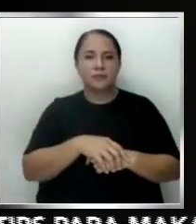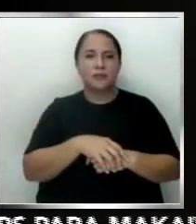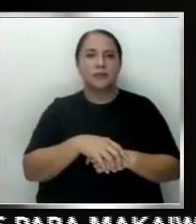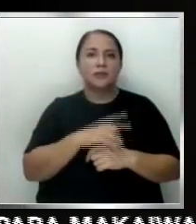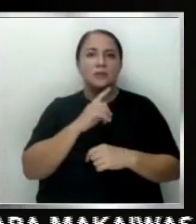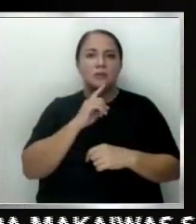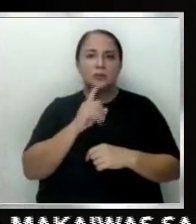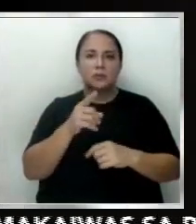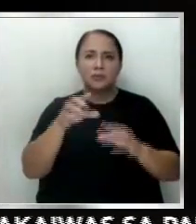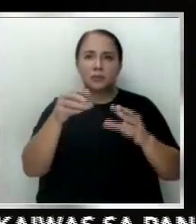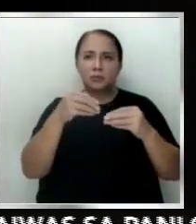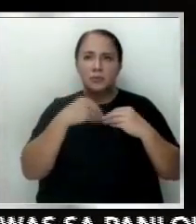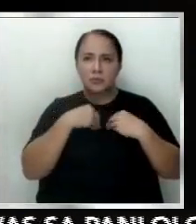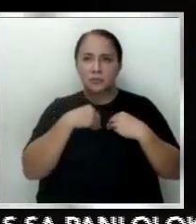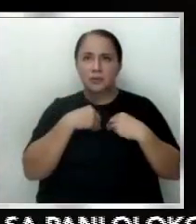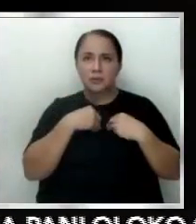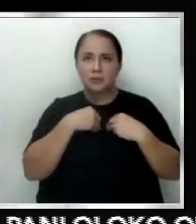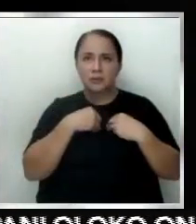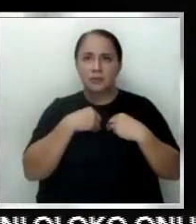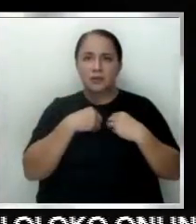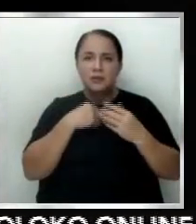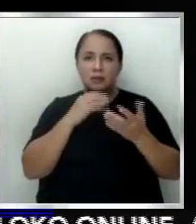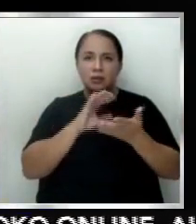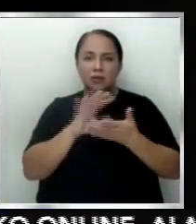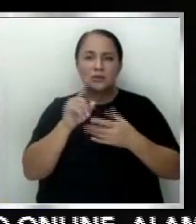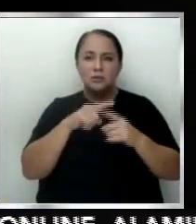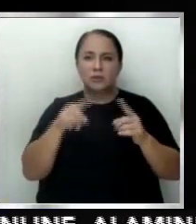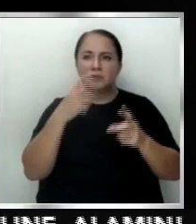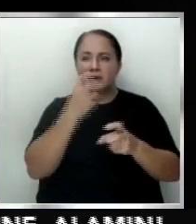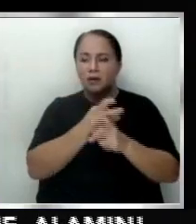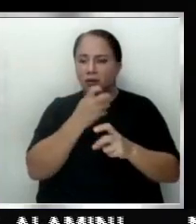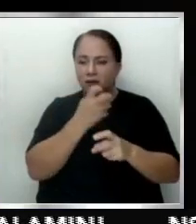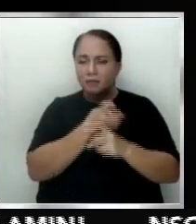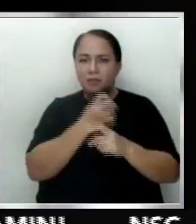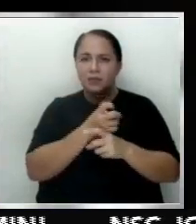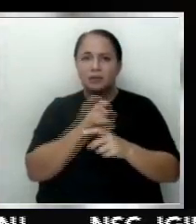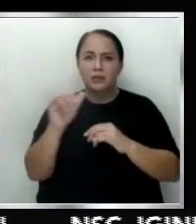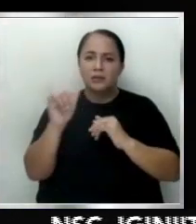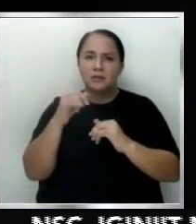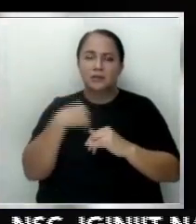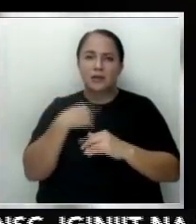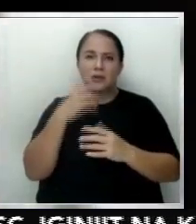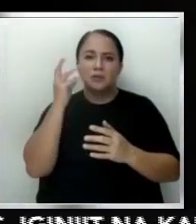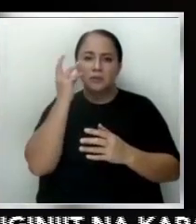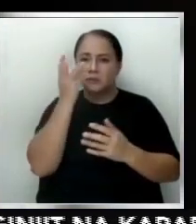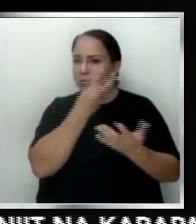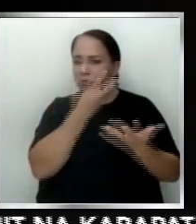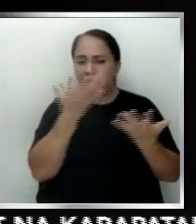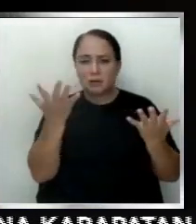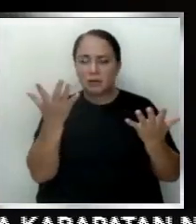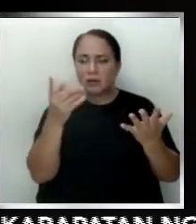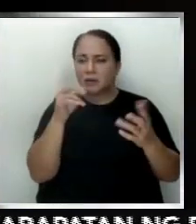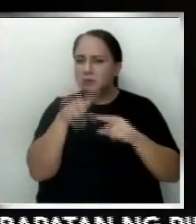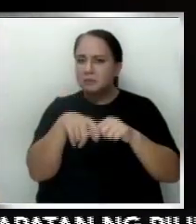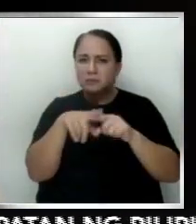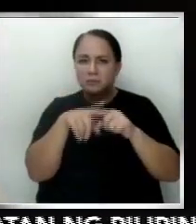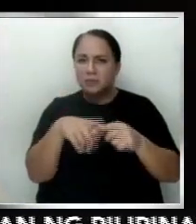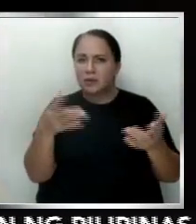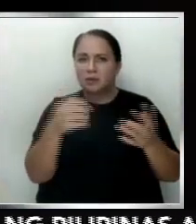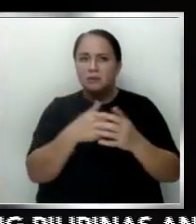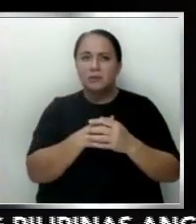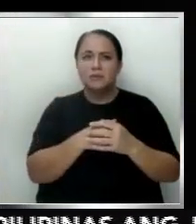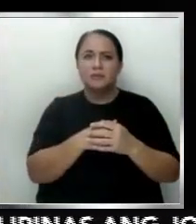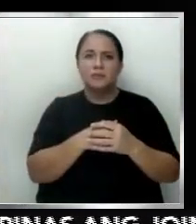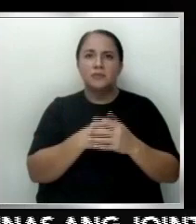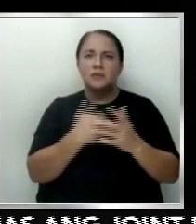pag napainkas na yan. Mahirap din po para sa mga gaya kong yuda na walang inaasahan, yun, single mom,